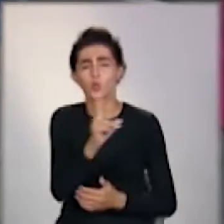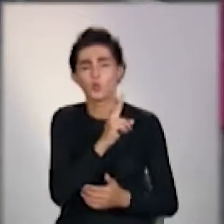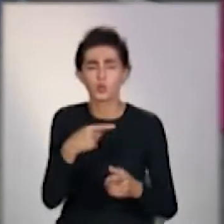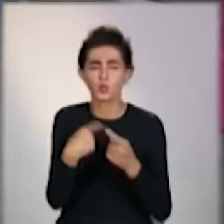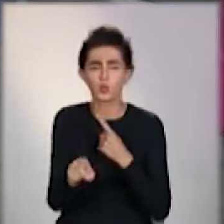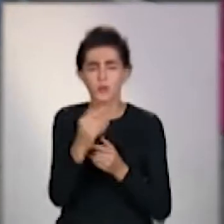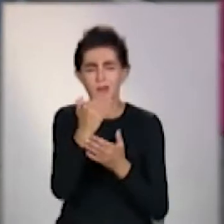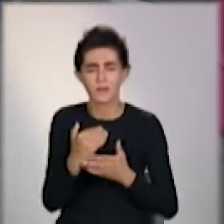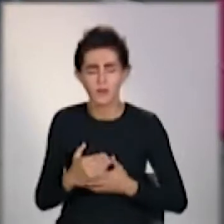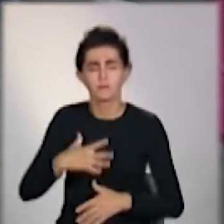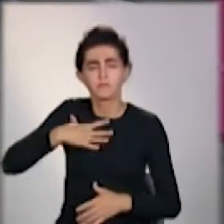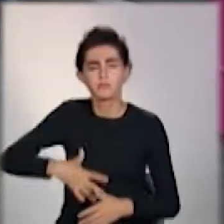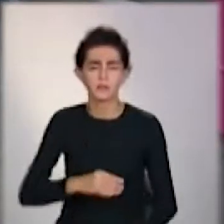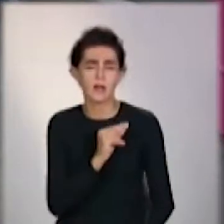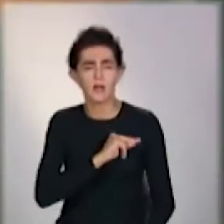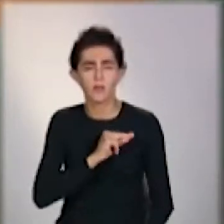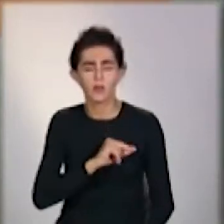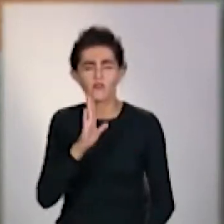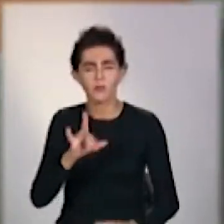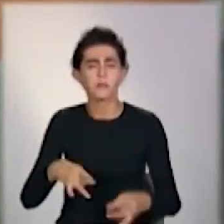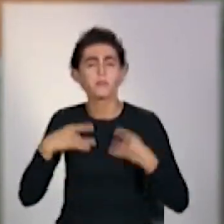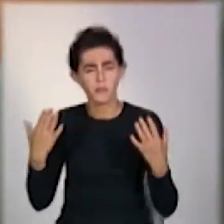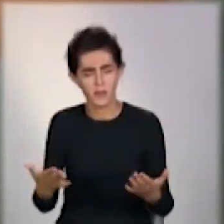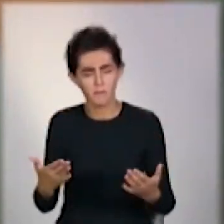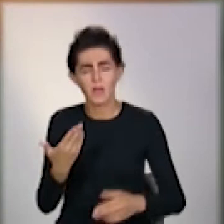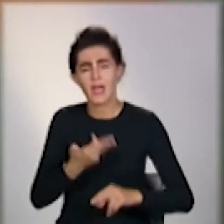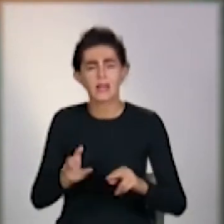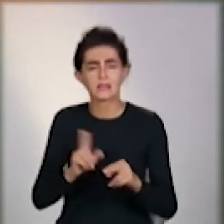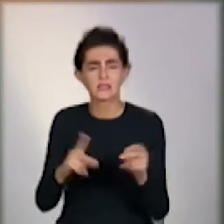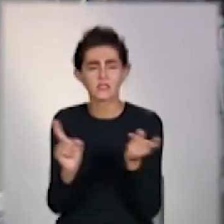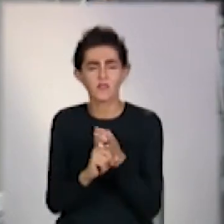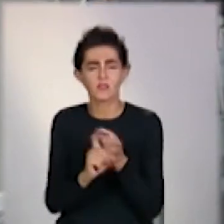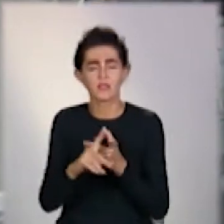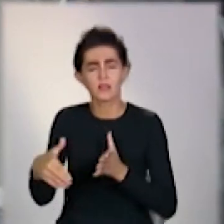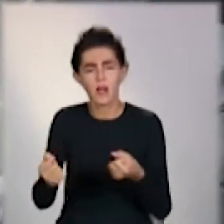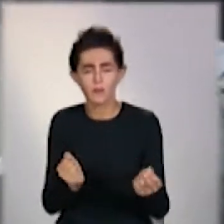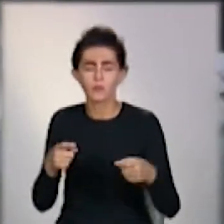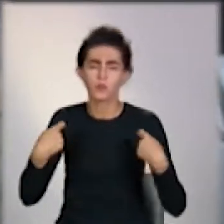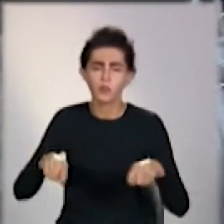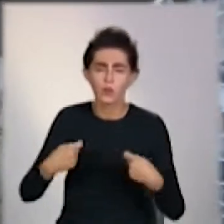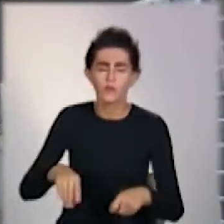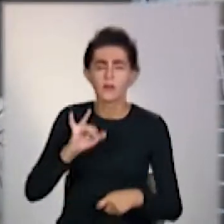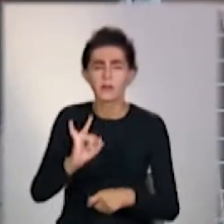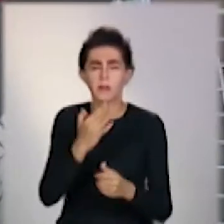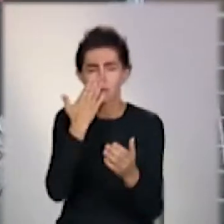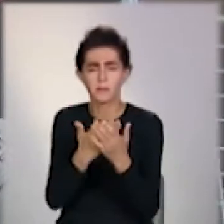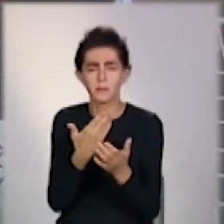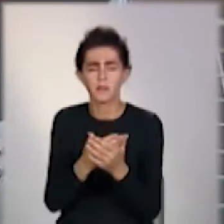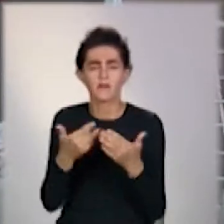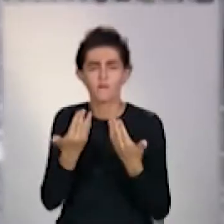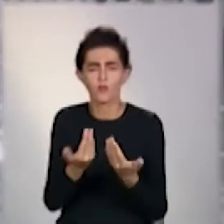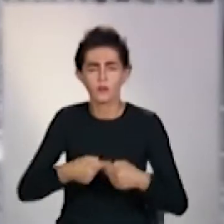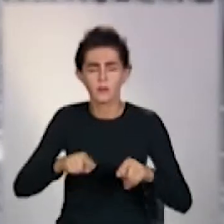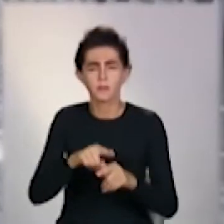графік, вимушені виходити на роботу й у свята. Зокрема, це стосується транспортників, продавців та представників сфери